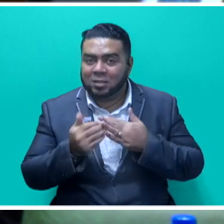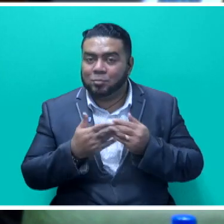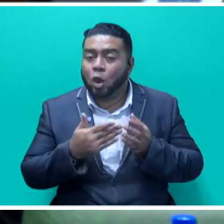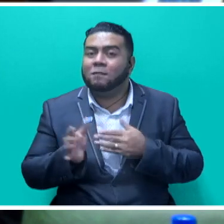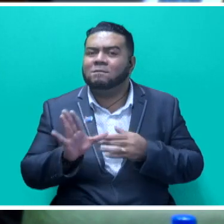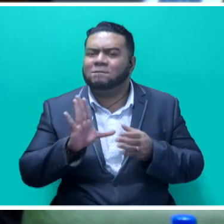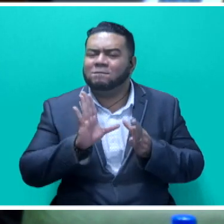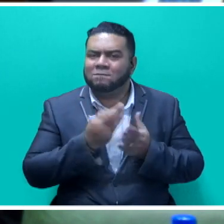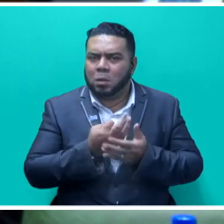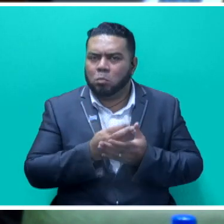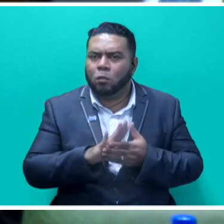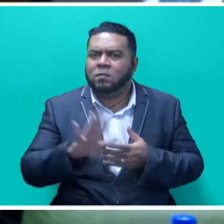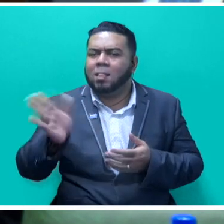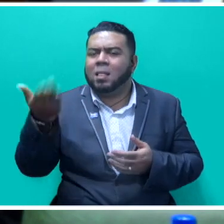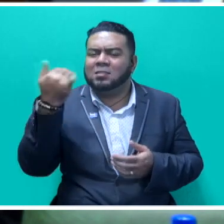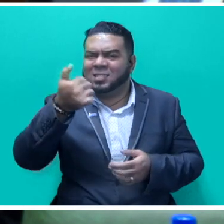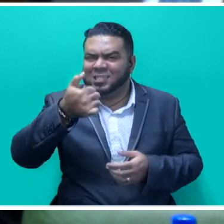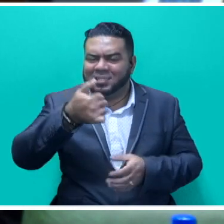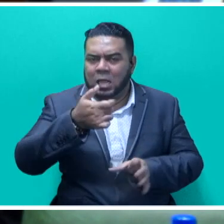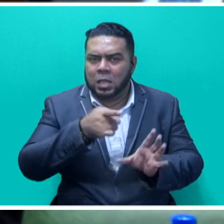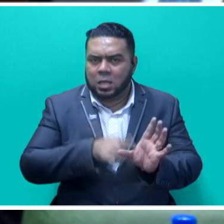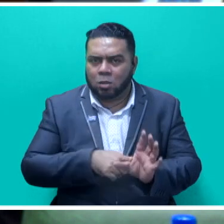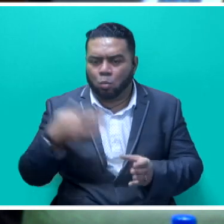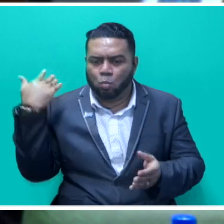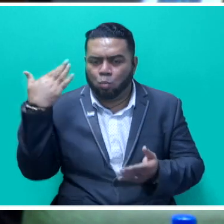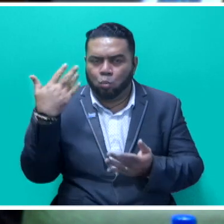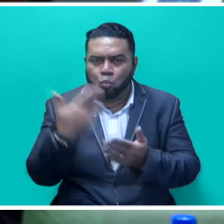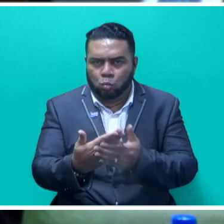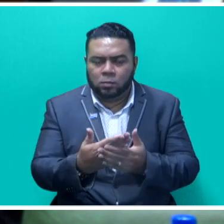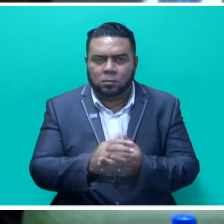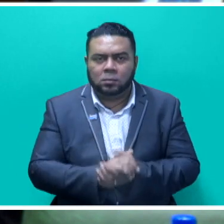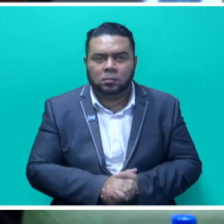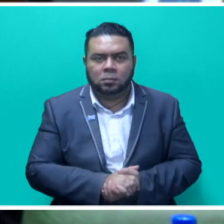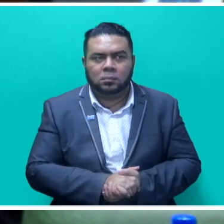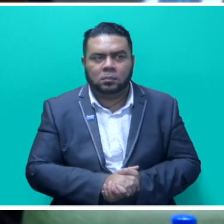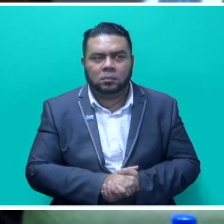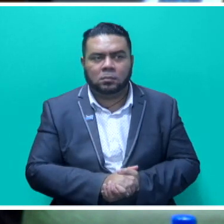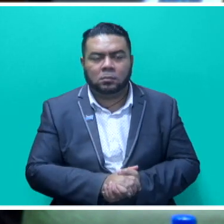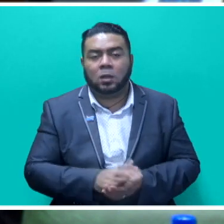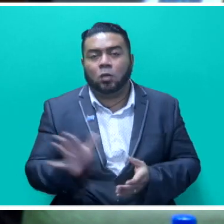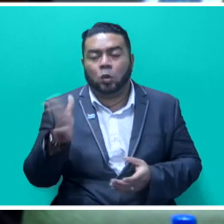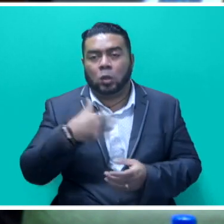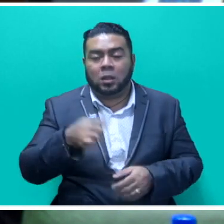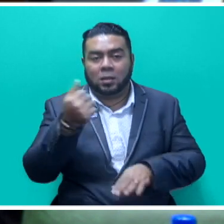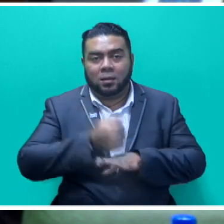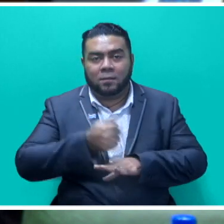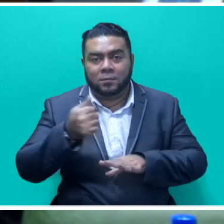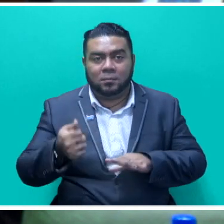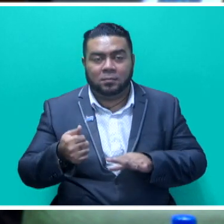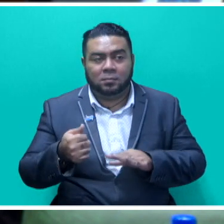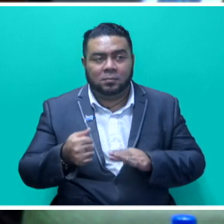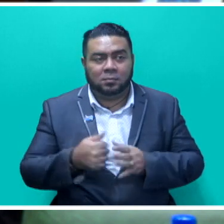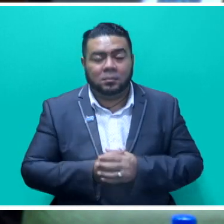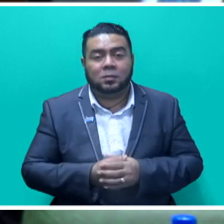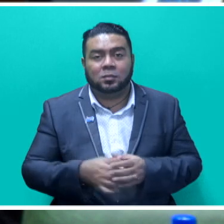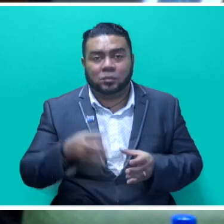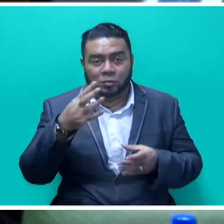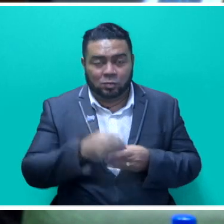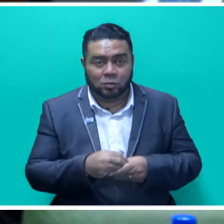आश्वासन है कि मैं इस व्यवसाय को जिससे हजारों लोगों की जीविका जुड़ी हुई है, इसको बचाने